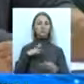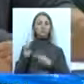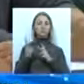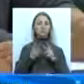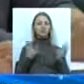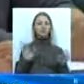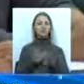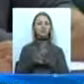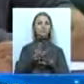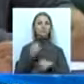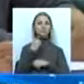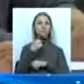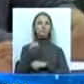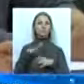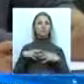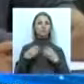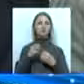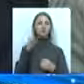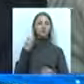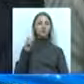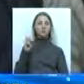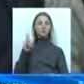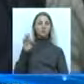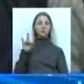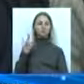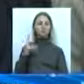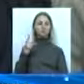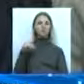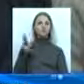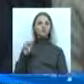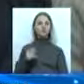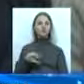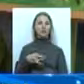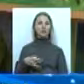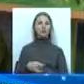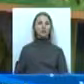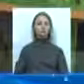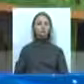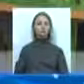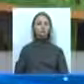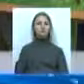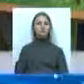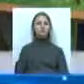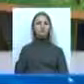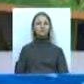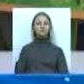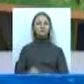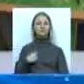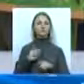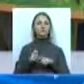ауданынан келген Баймахановтар отбасы сайыс кезеңдерінен сүрінбей өтіп, жүлделі бірінші орынға ие болды. Мен негізі мынау осындай